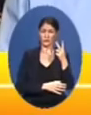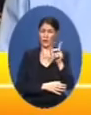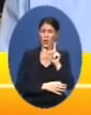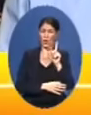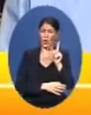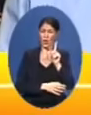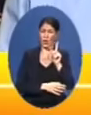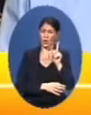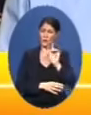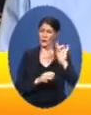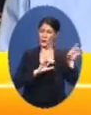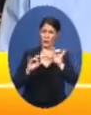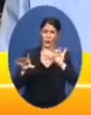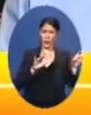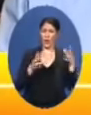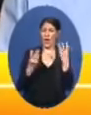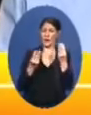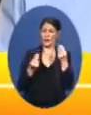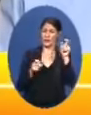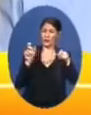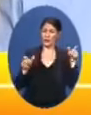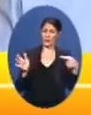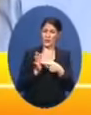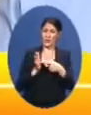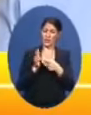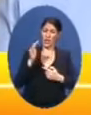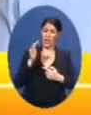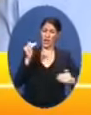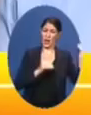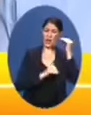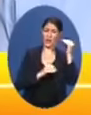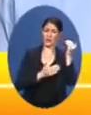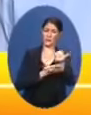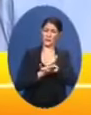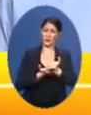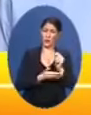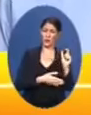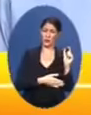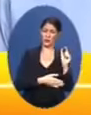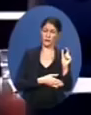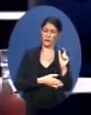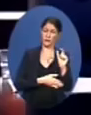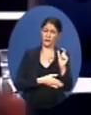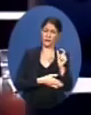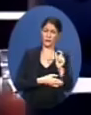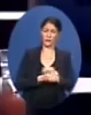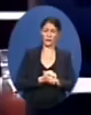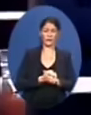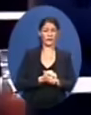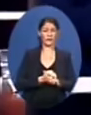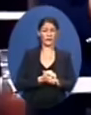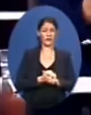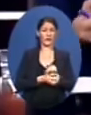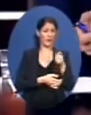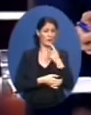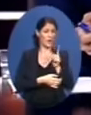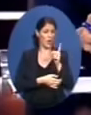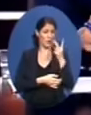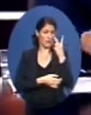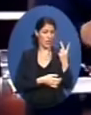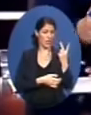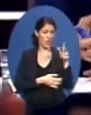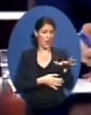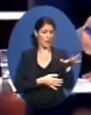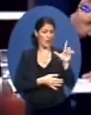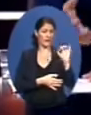פיתורים, לא המונים ולא בכלל בעקבות עלייה בשכר המינימום. כן, איתי, אבל אמרת רק שלא נלך לאירופה, אבל כשאנחנו מסתכלים